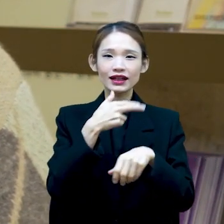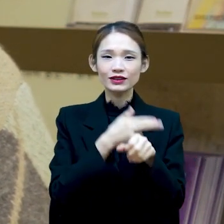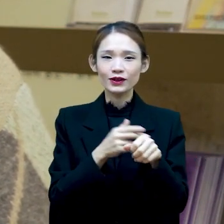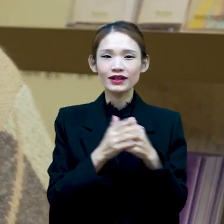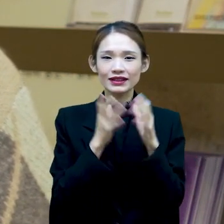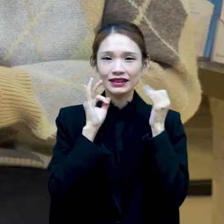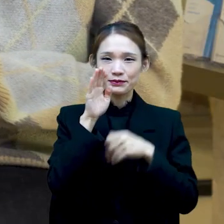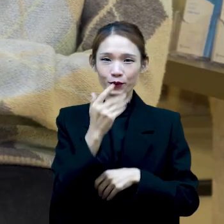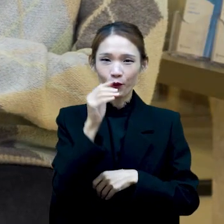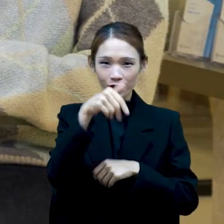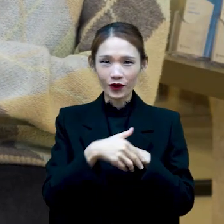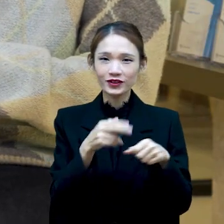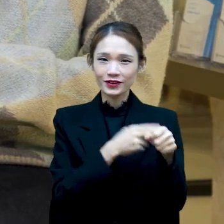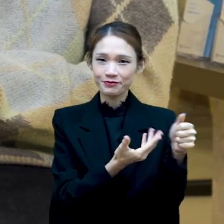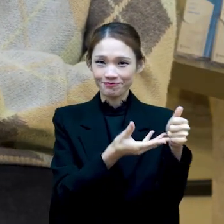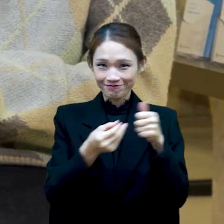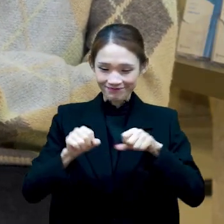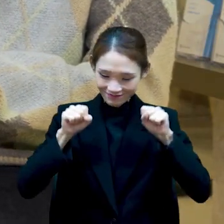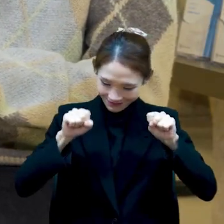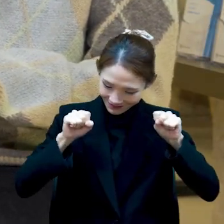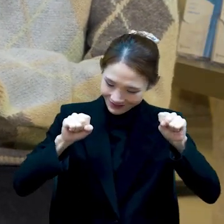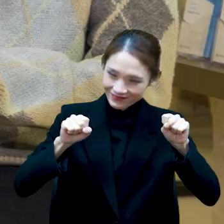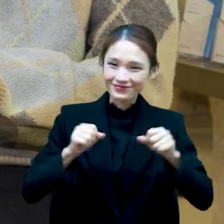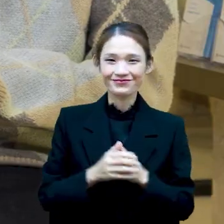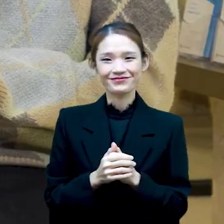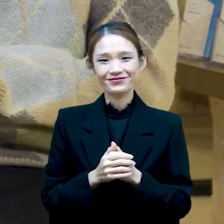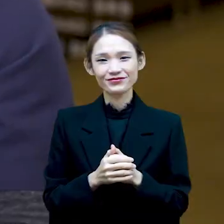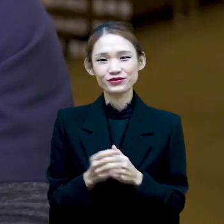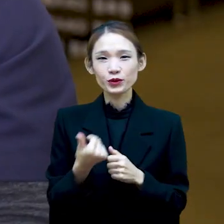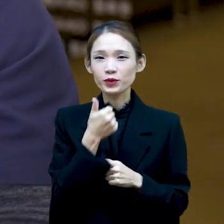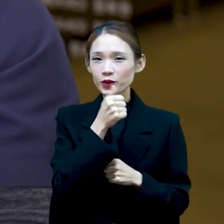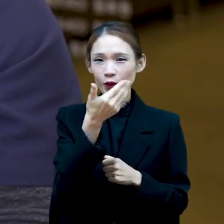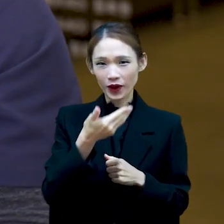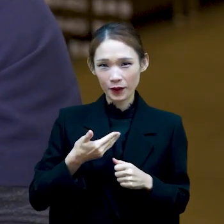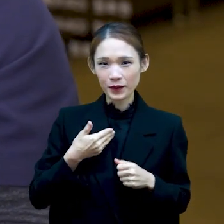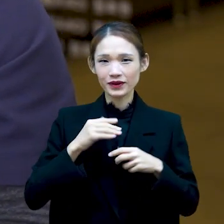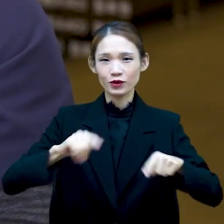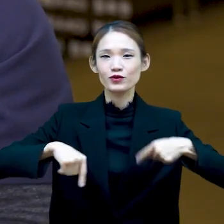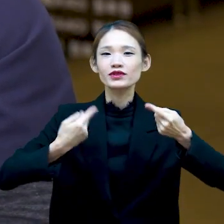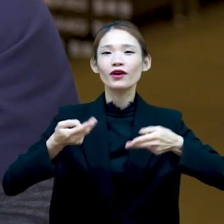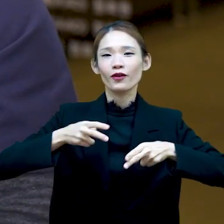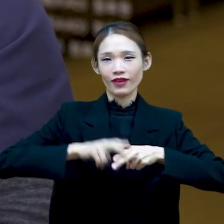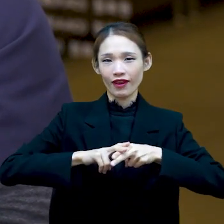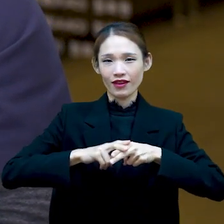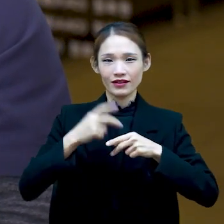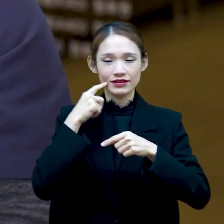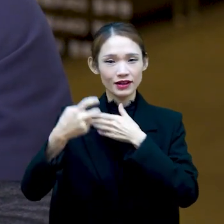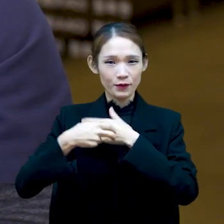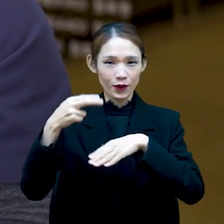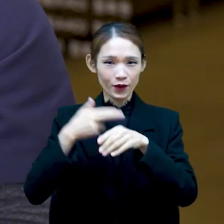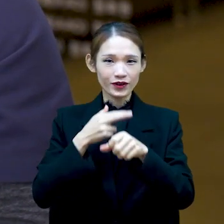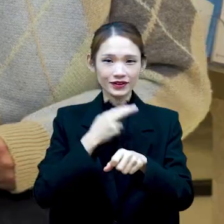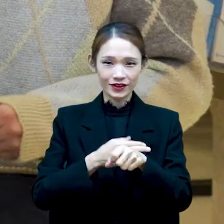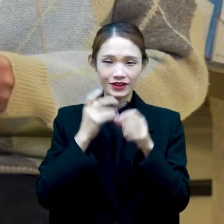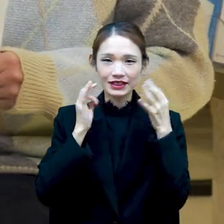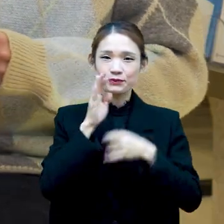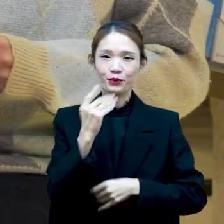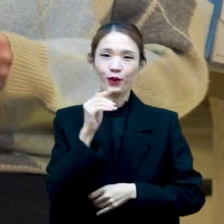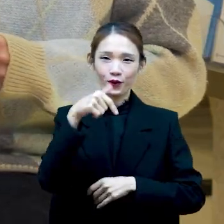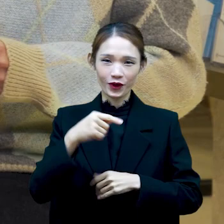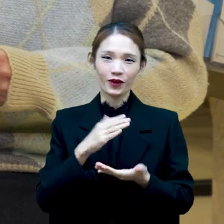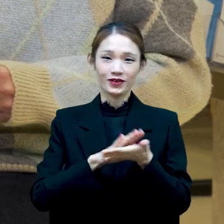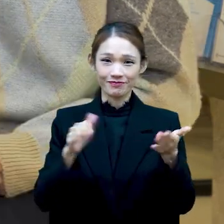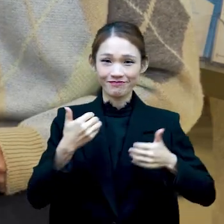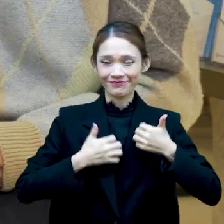선생님 모셨습니다. 안녕하세요. 안녕하세요. 안녕하세요. 네. 방금 소개받은 휠체어 탄 치과 의사 김보현이라고 합니다. 와,